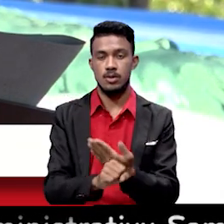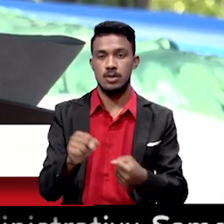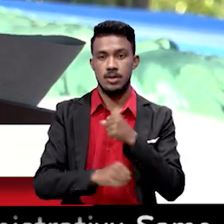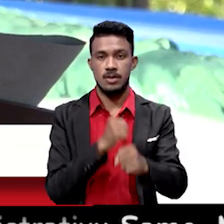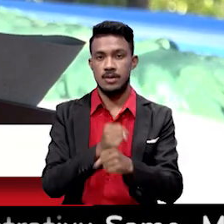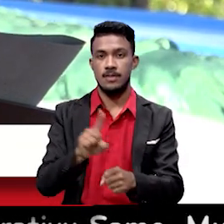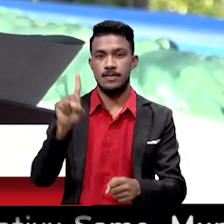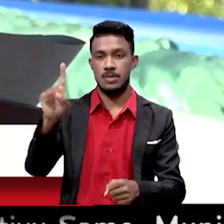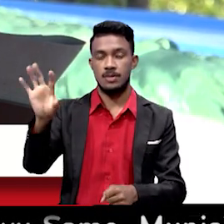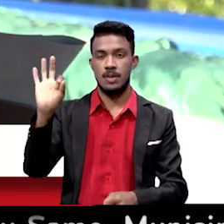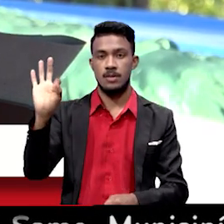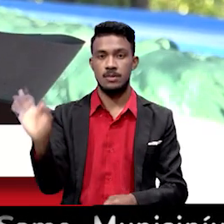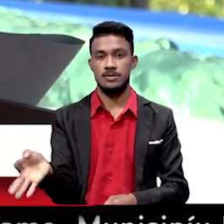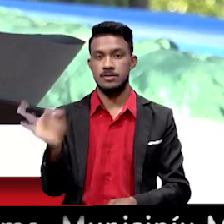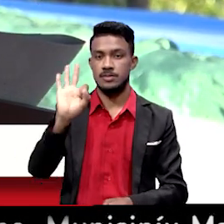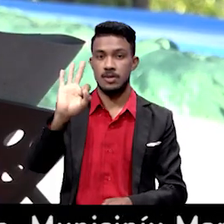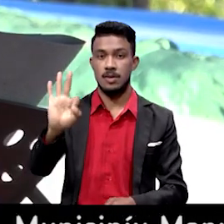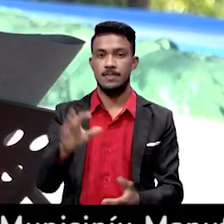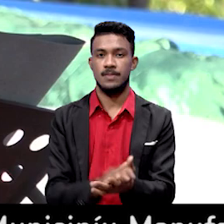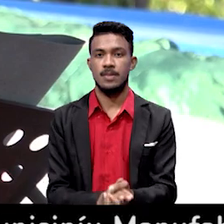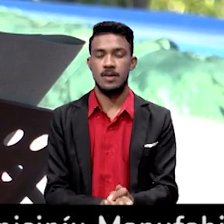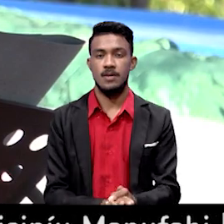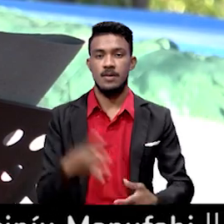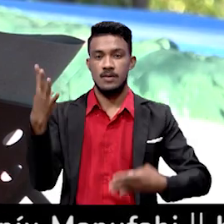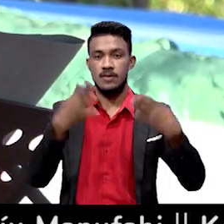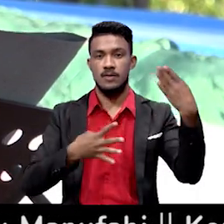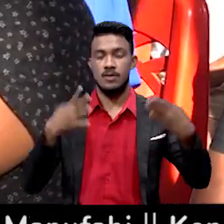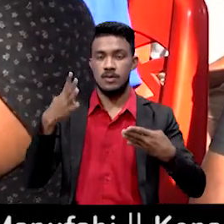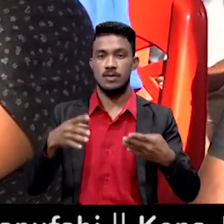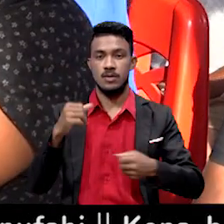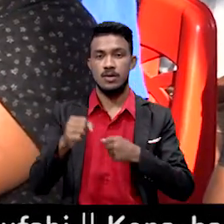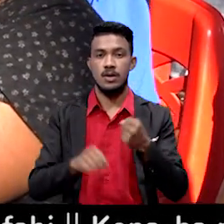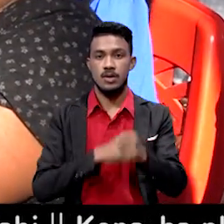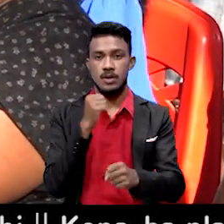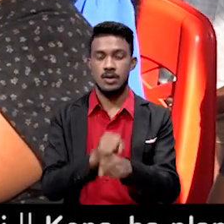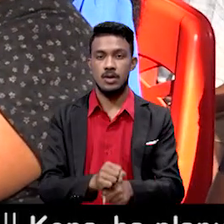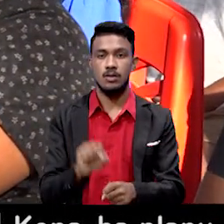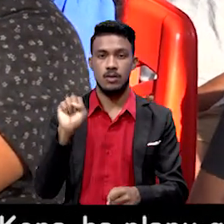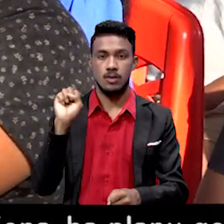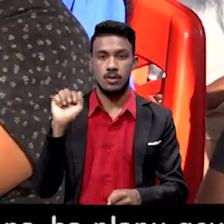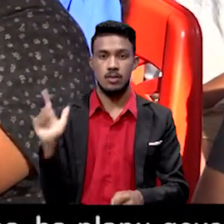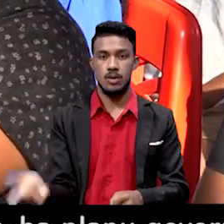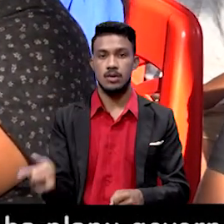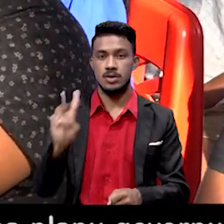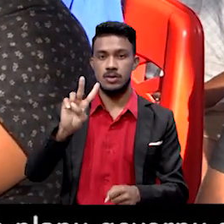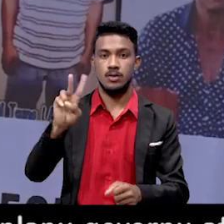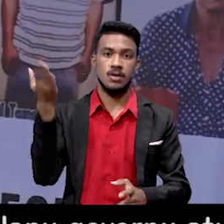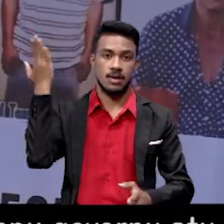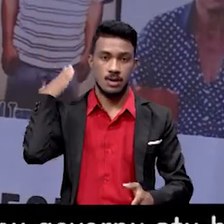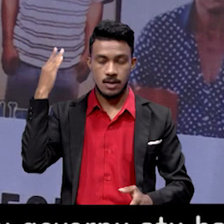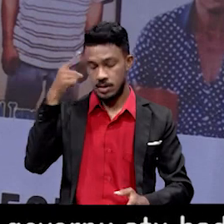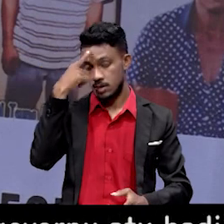1999 massacre negra tinan Ruanolo Resinrua Liuba buat hirak lehotu tambalaran